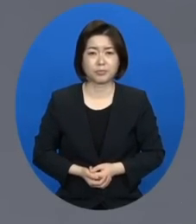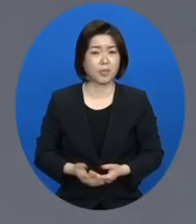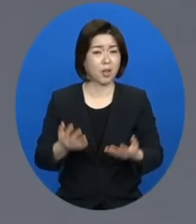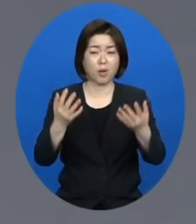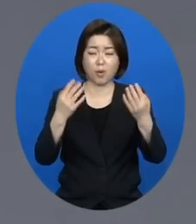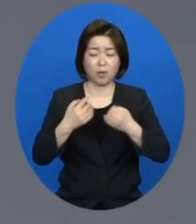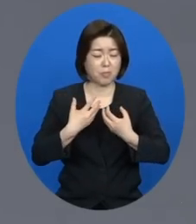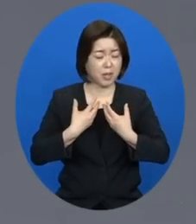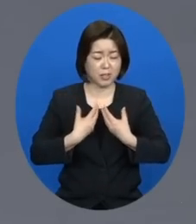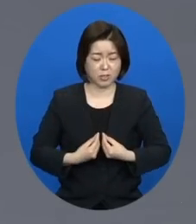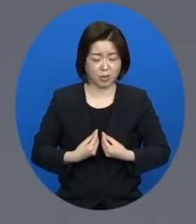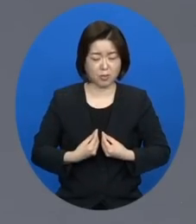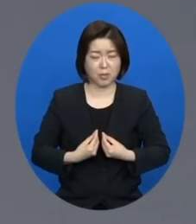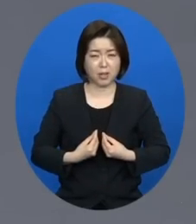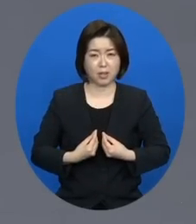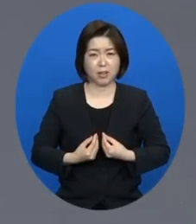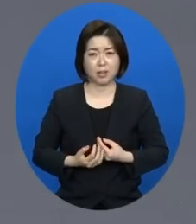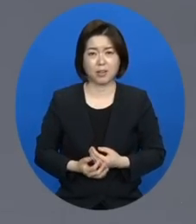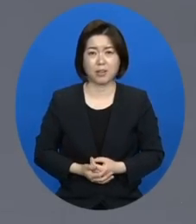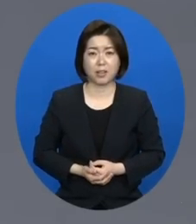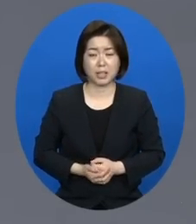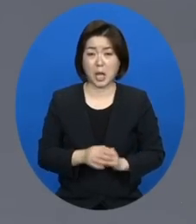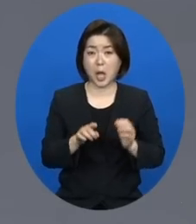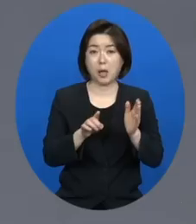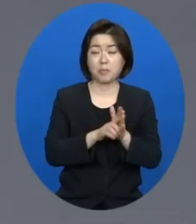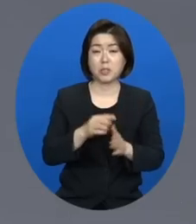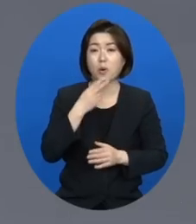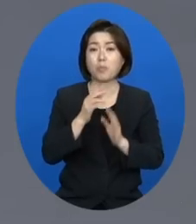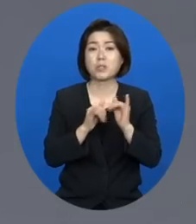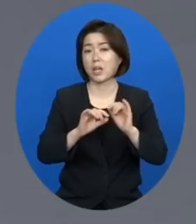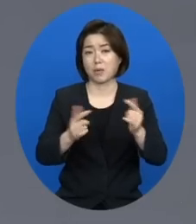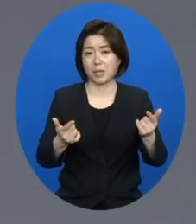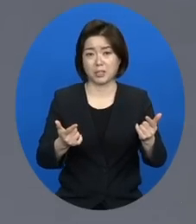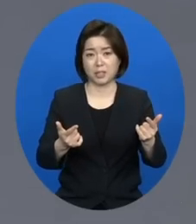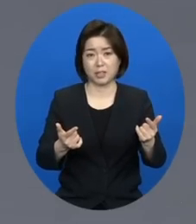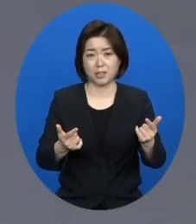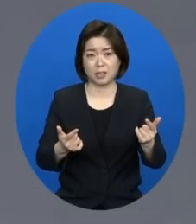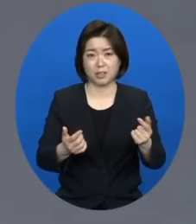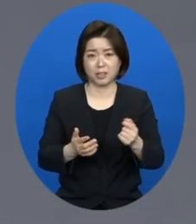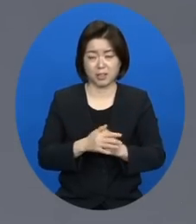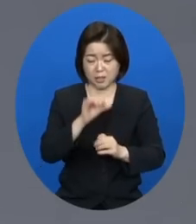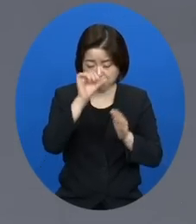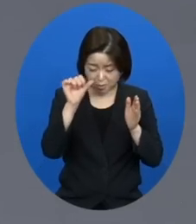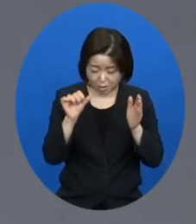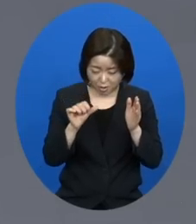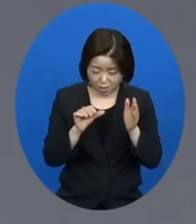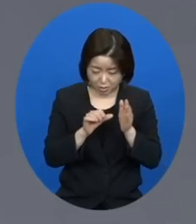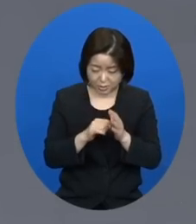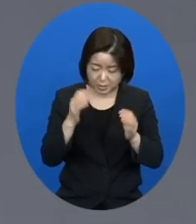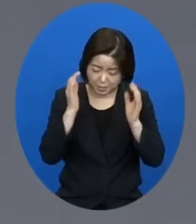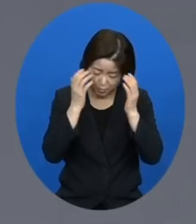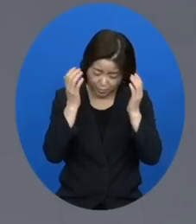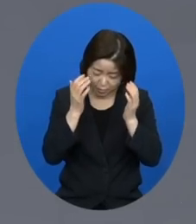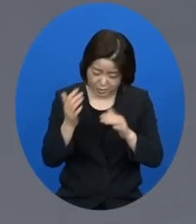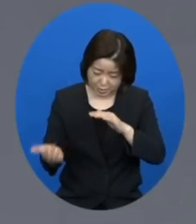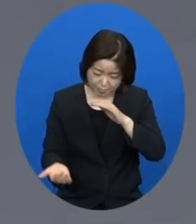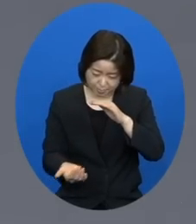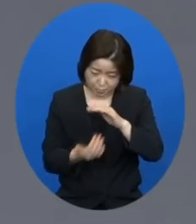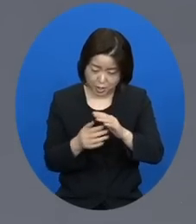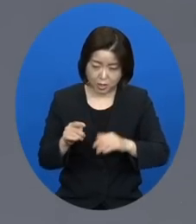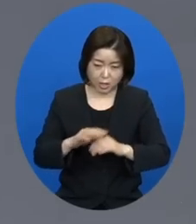얼마나 절망적이었으면, 믿음이 없는 분이 아닌데 평생 읽은 것이 완전 제가